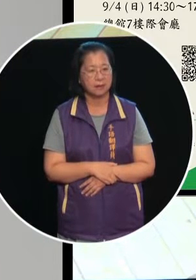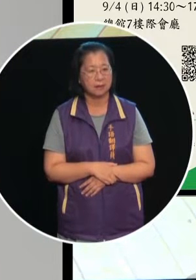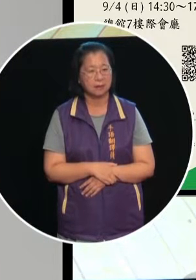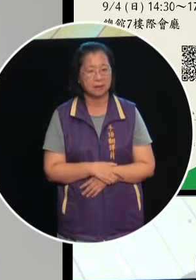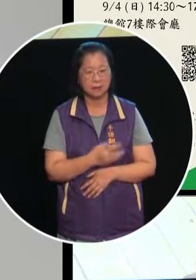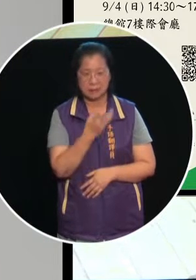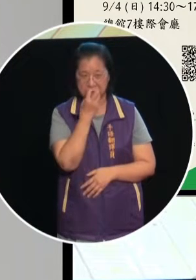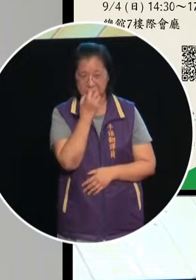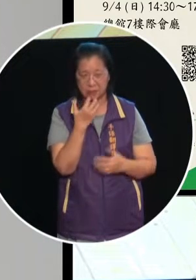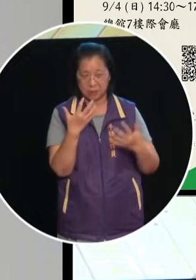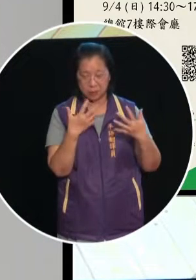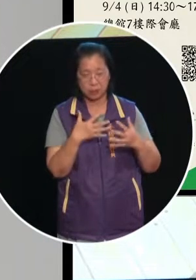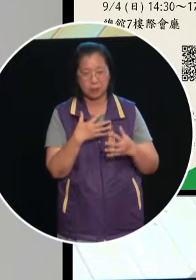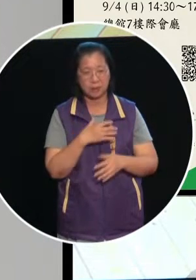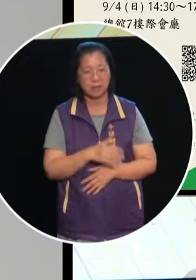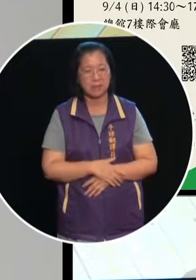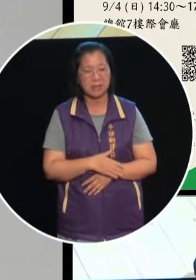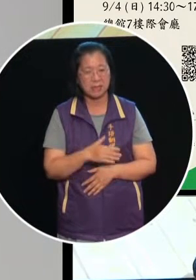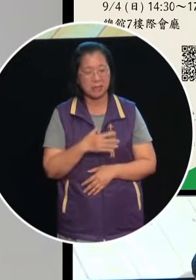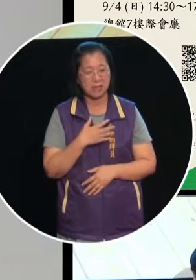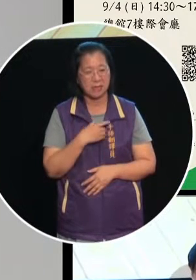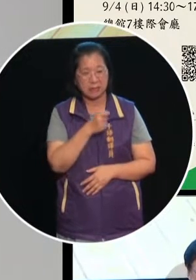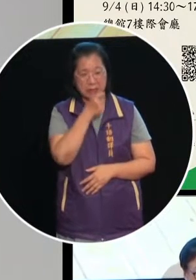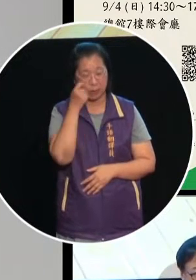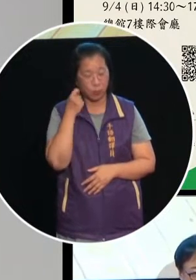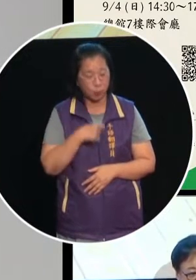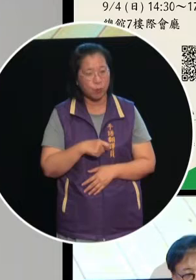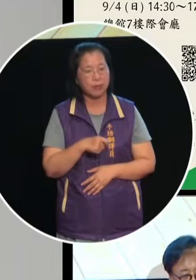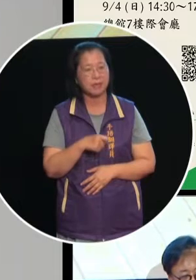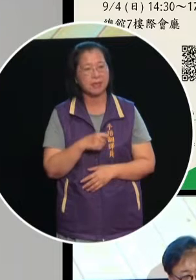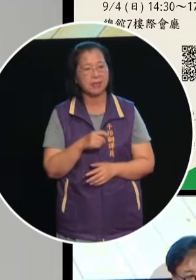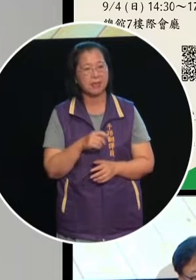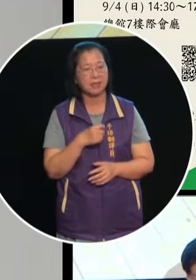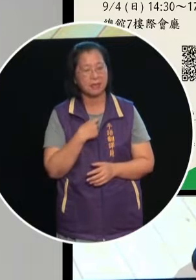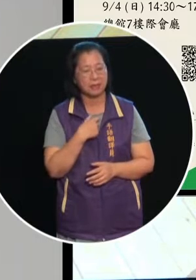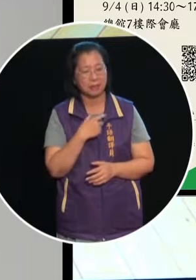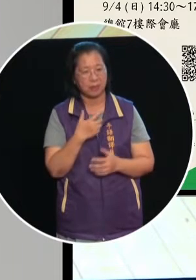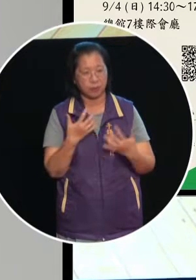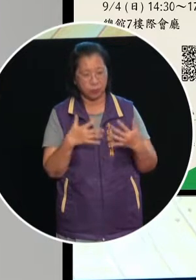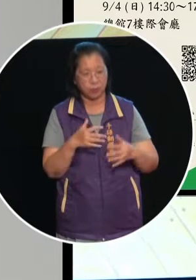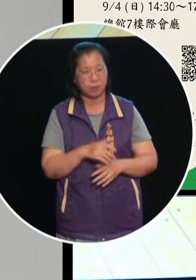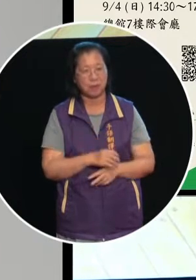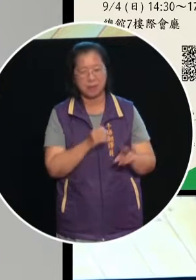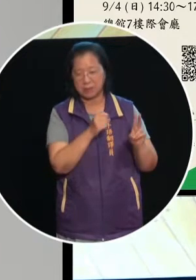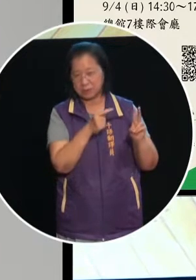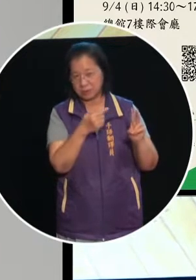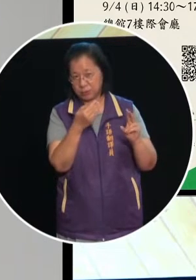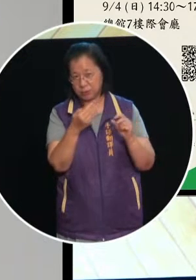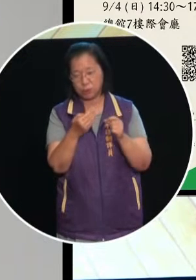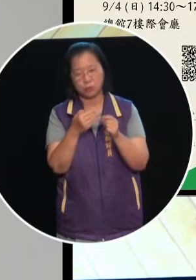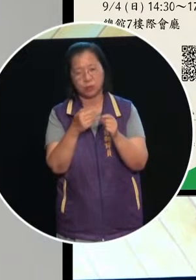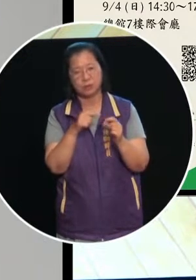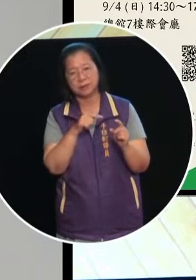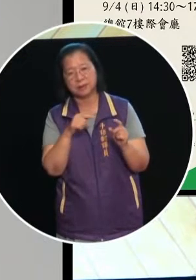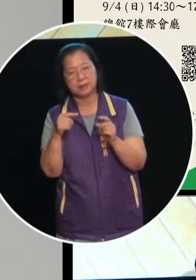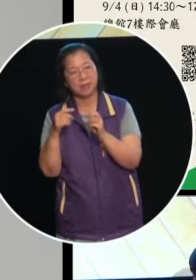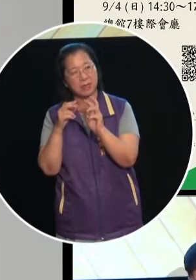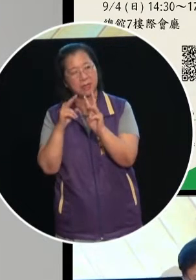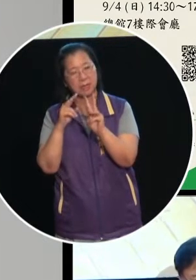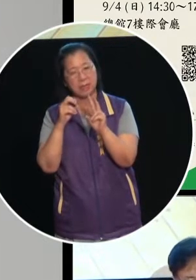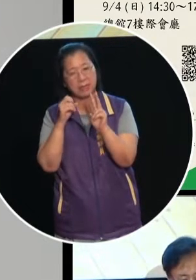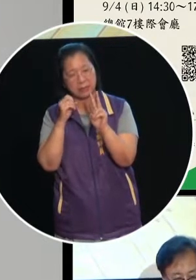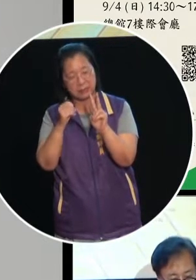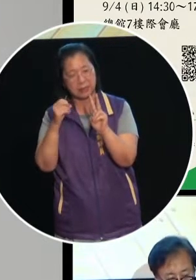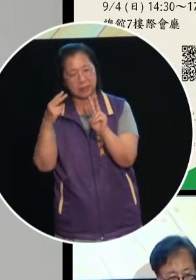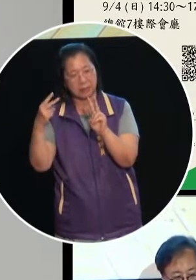香港问题、乌克兰问题，还有最近的中国军演，其实2019到2022这三年